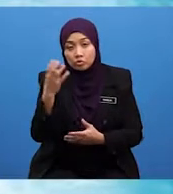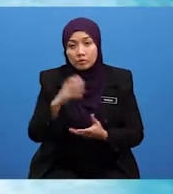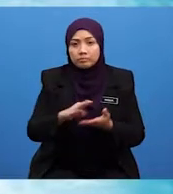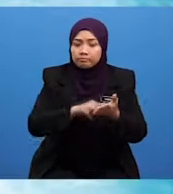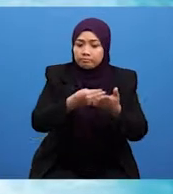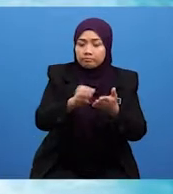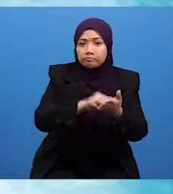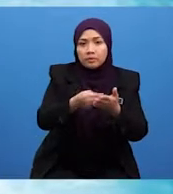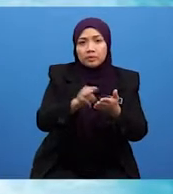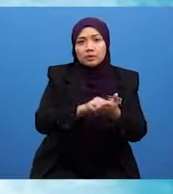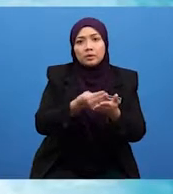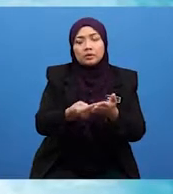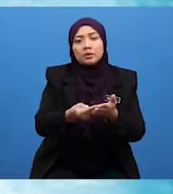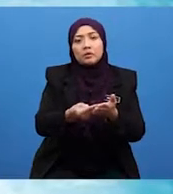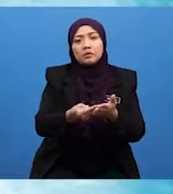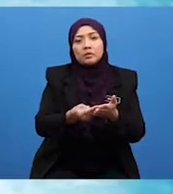minyak masak,